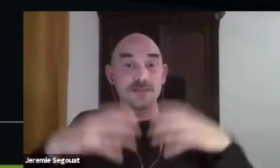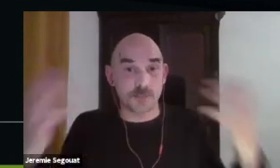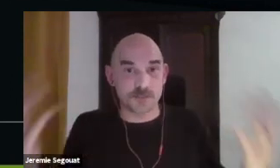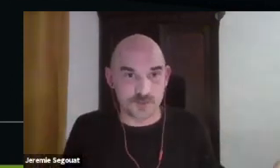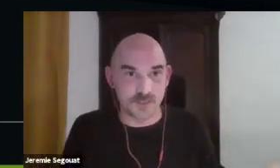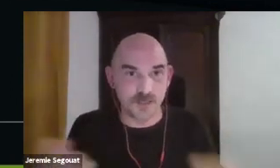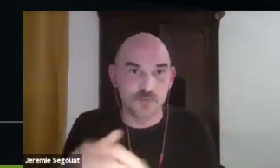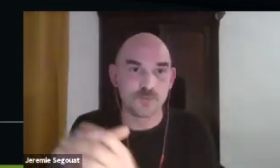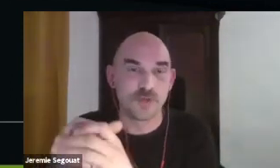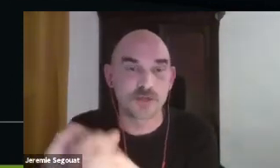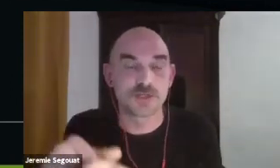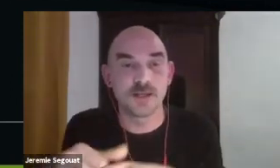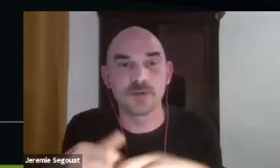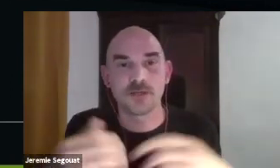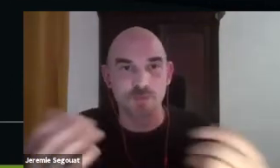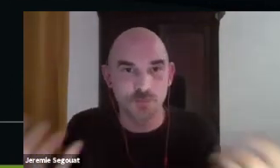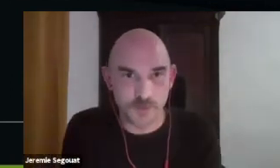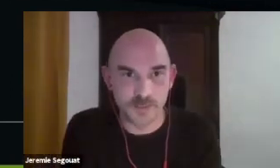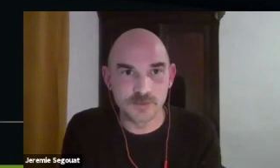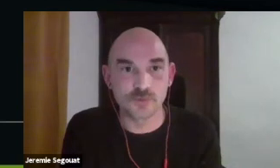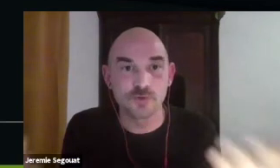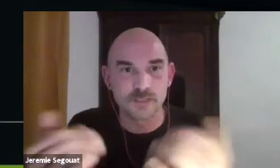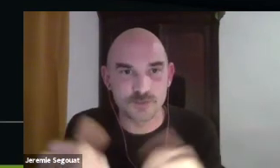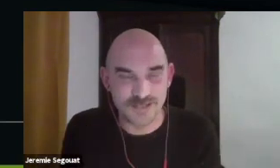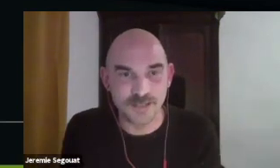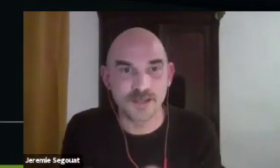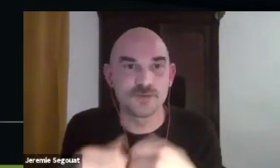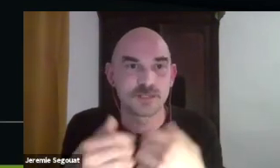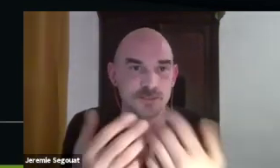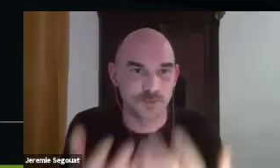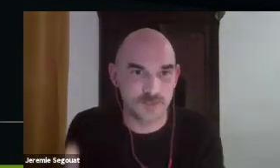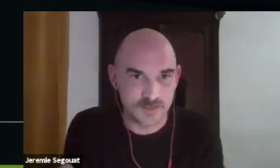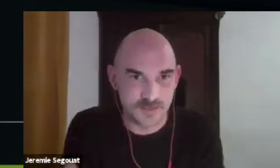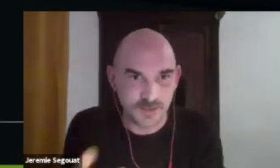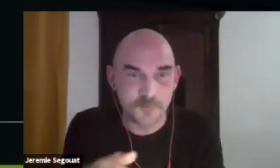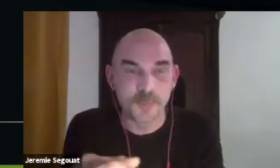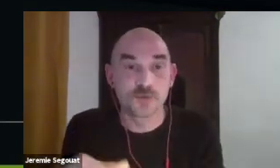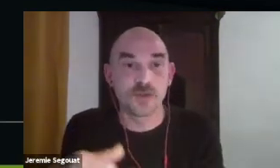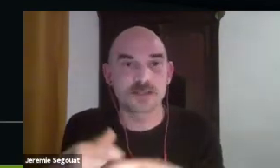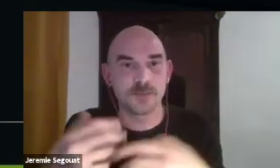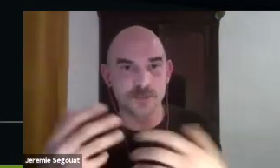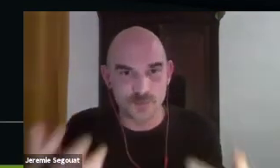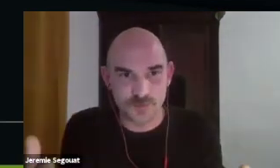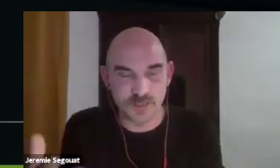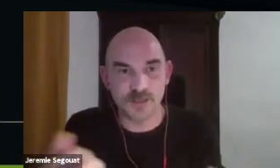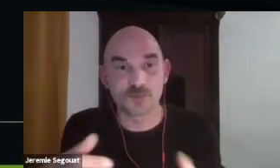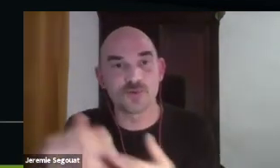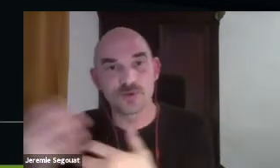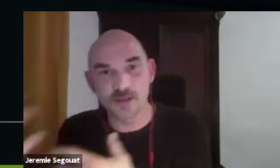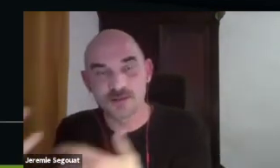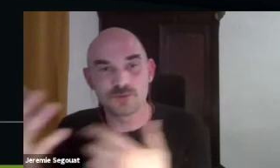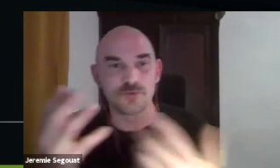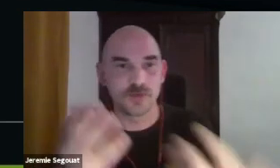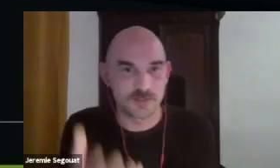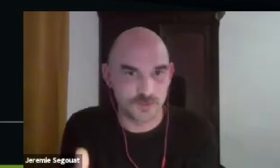un espace sociétal beaucoup plus large et là on arrive sur des problématiques de reconnaissance légale de ce qu'est la surdicécité de l'acceptation sociétale du